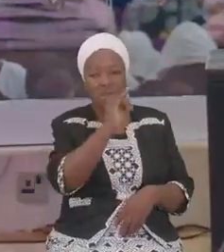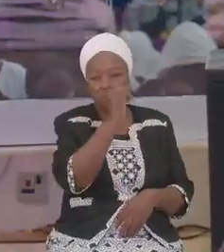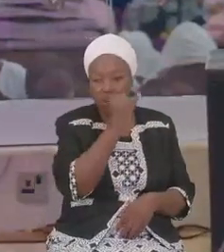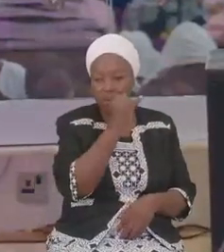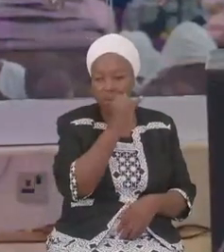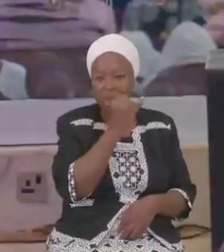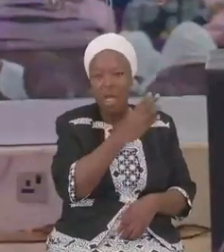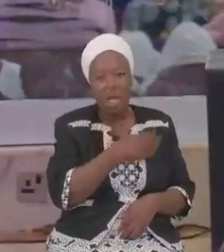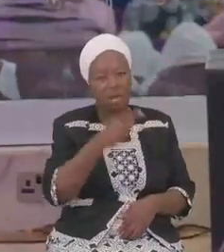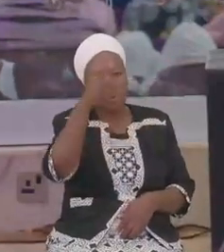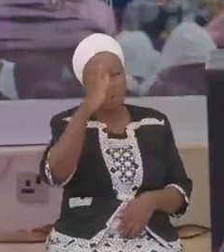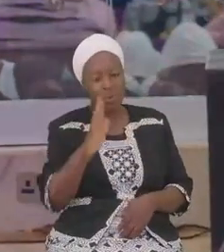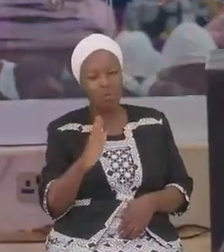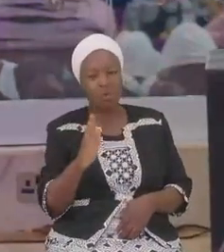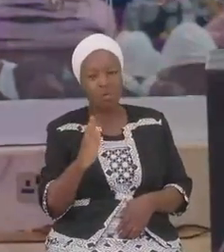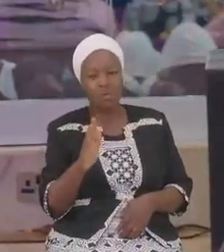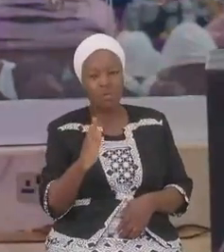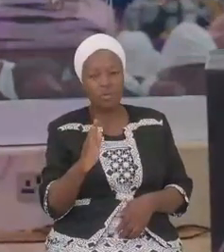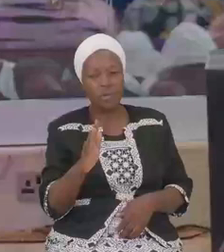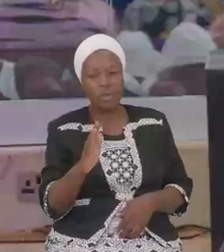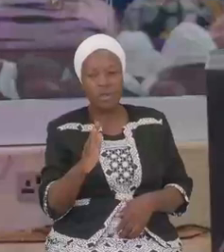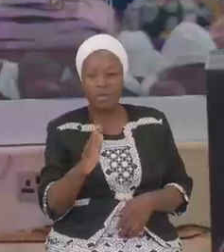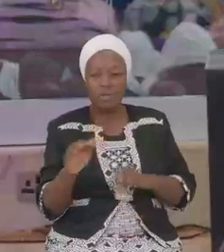Et Dieu